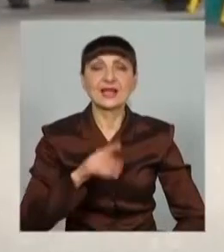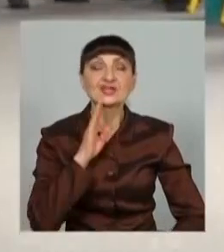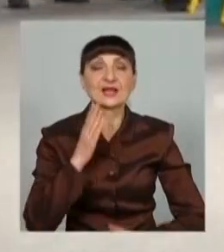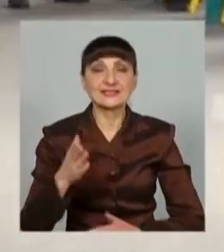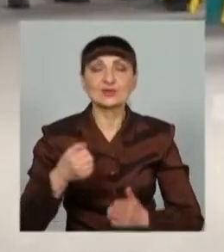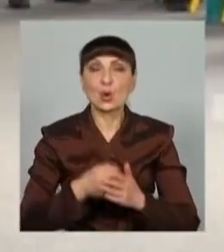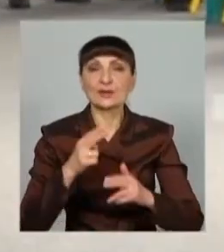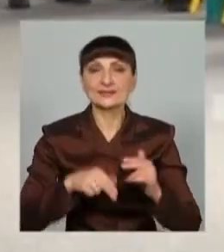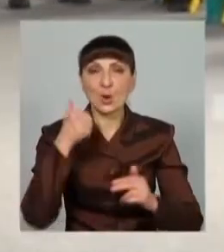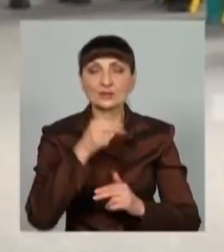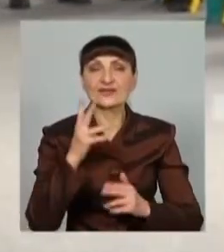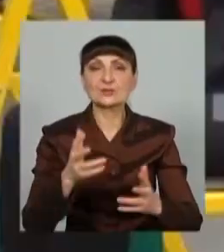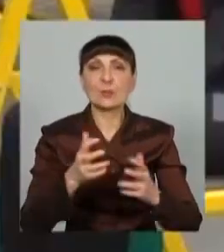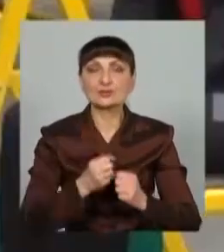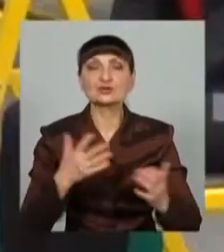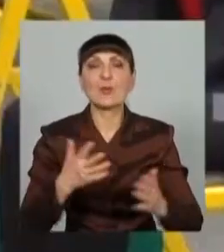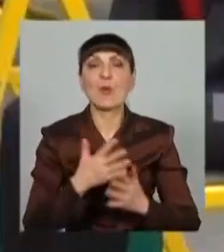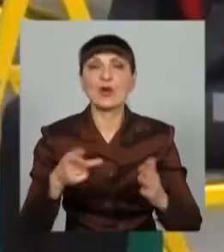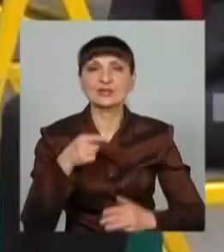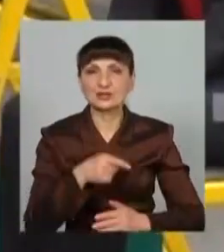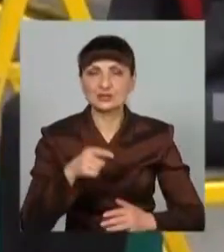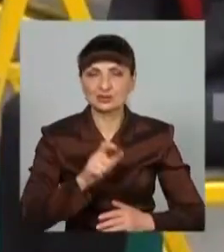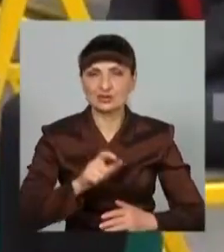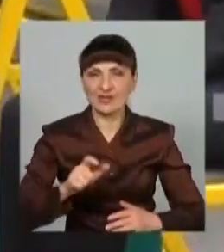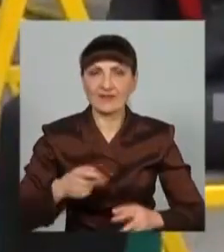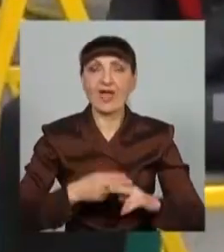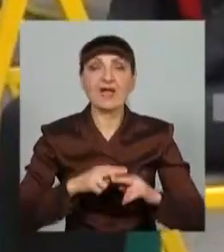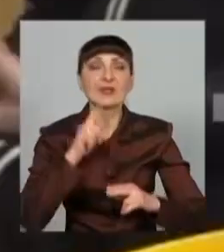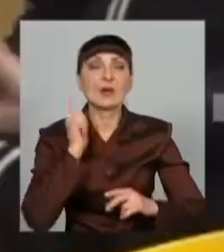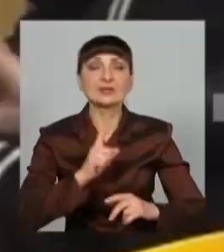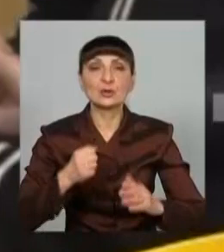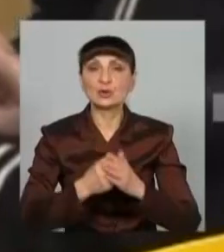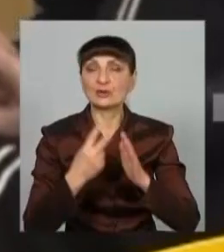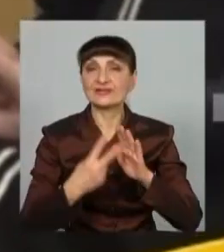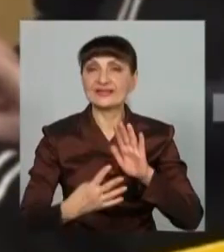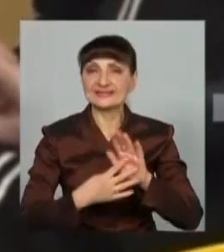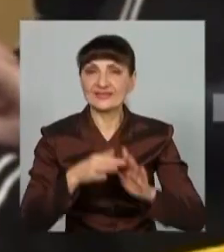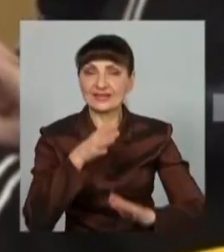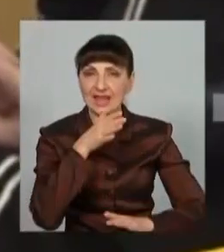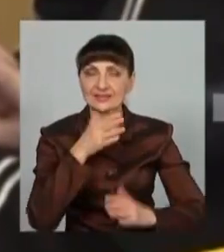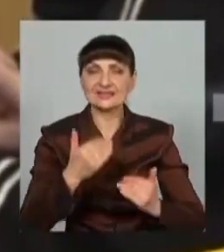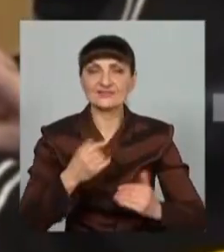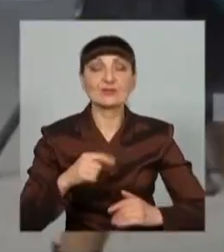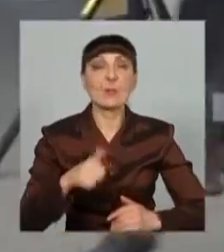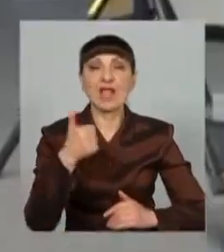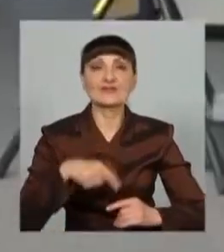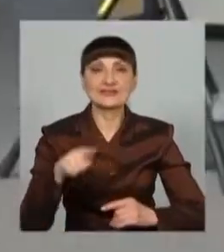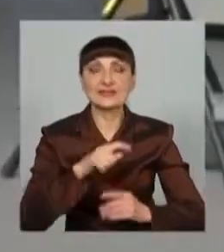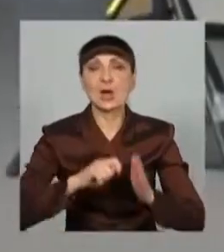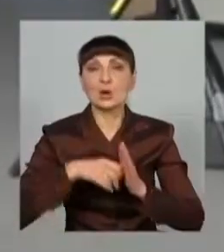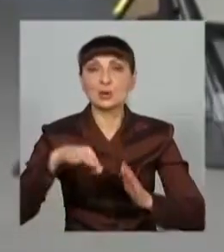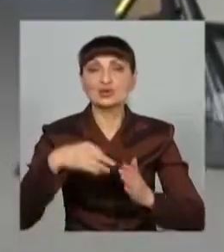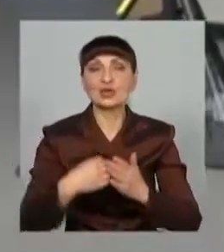Жанирке, до конца года квартиры получат еще больше 1000 человек. Это молодые люди до 29 лет. Сегодня первым из них ключи от